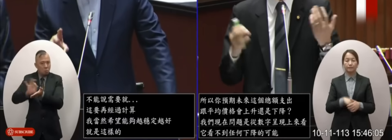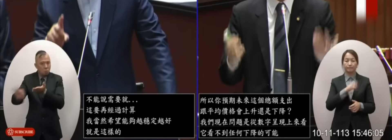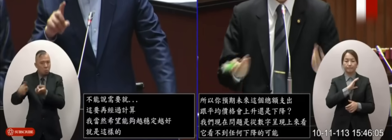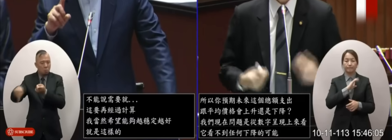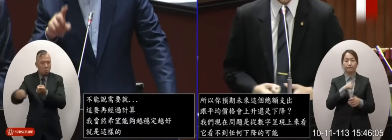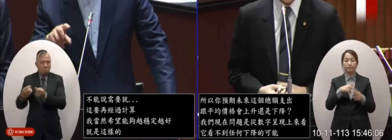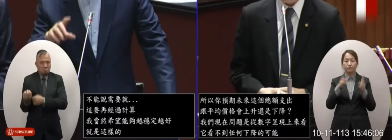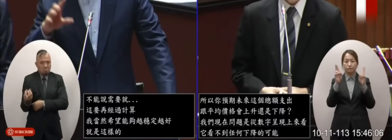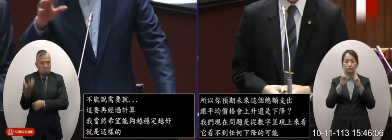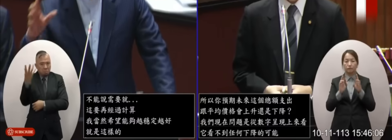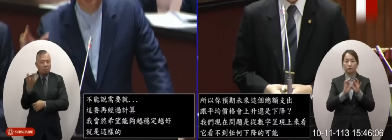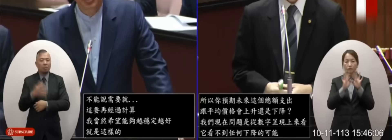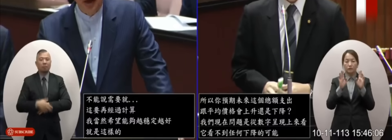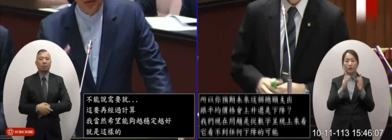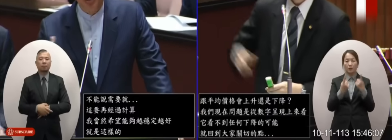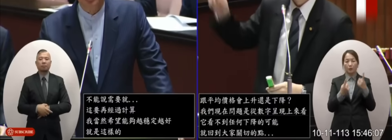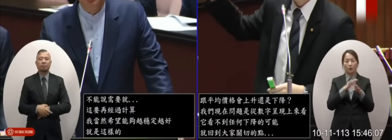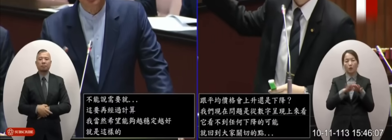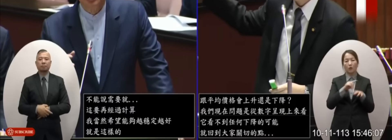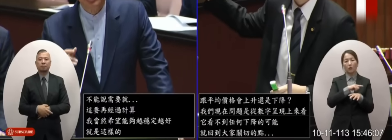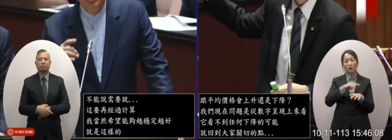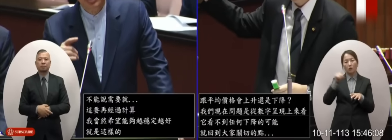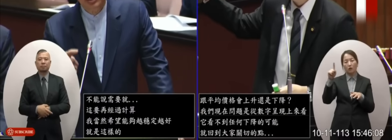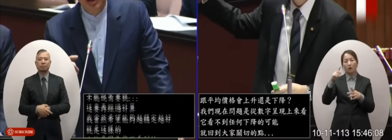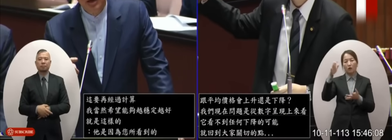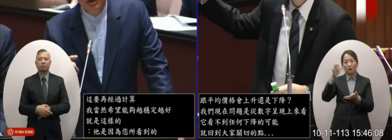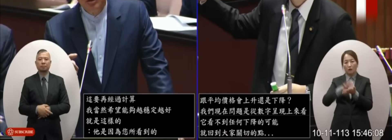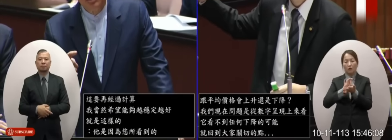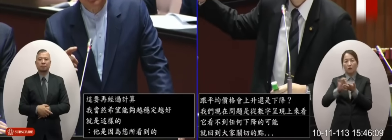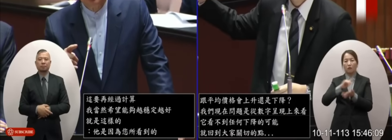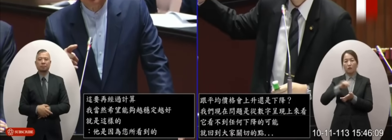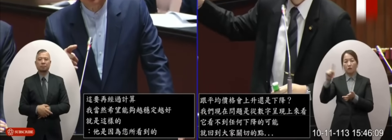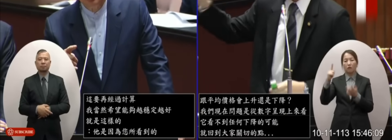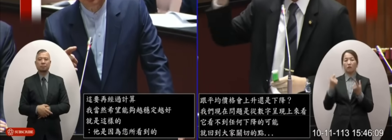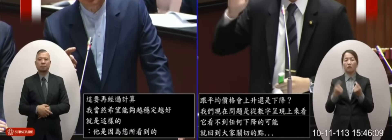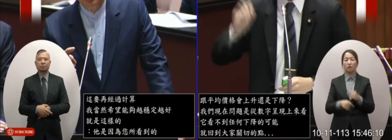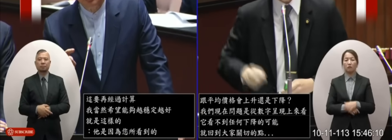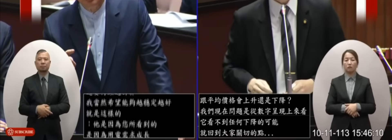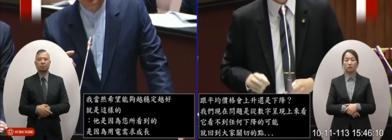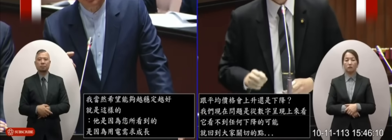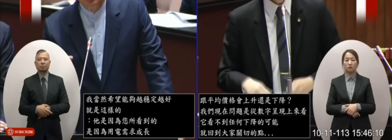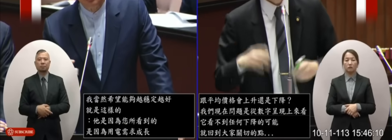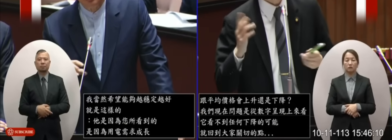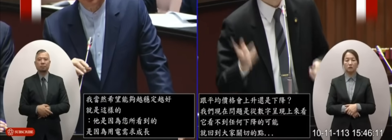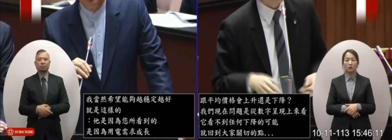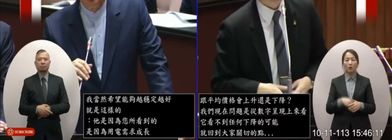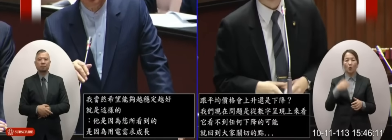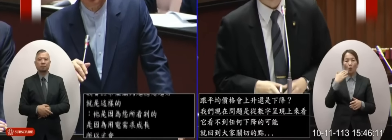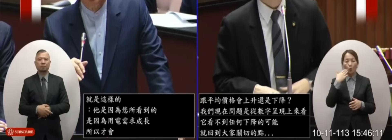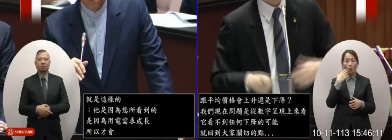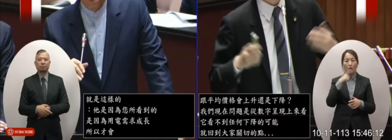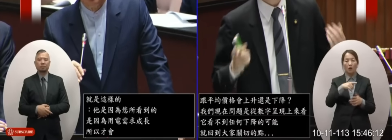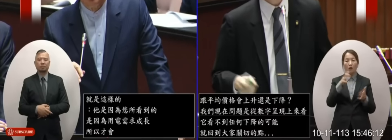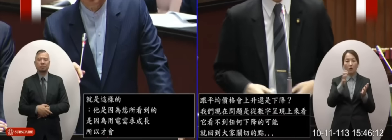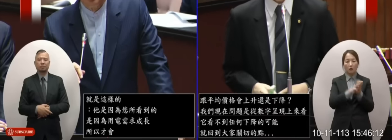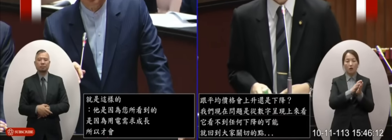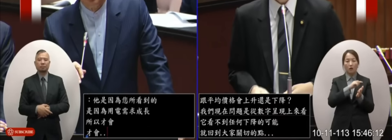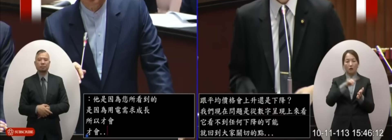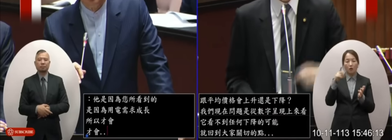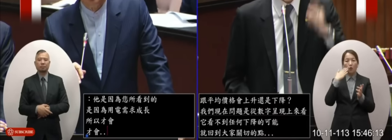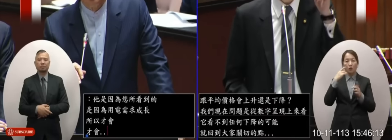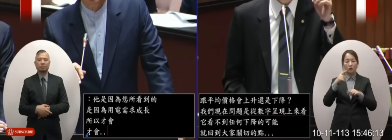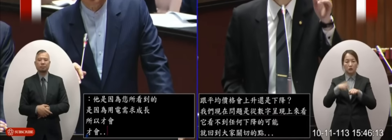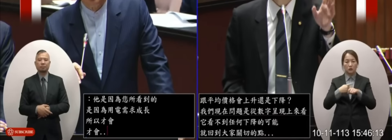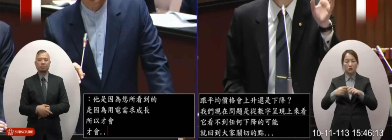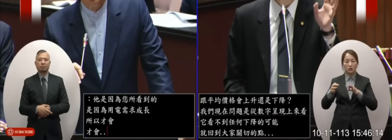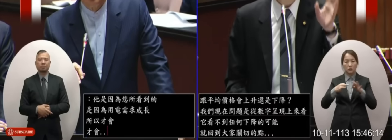然你光电的数量也成长嘛，所以总额会成长，对不对？那我的意思是讲，你的总额会成长，但是你的市场不改变，